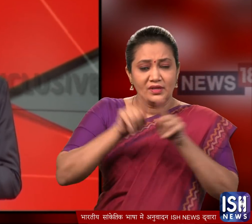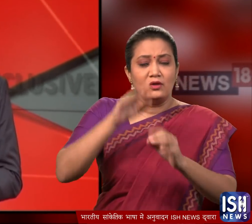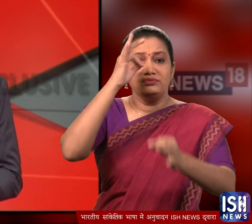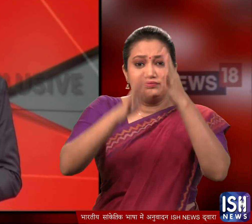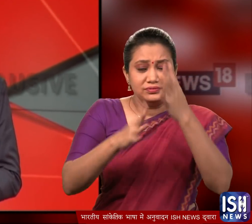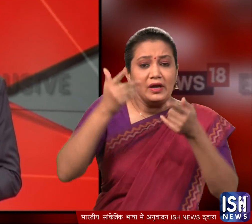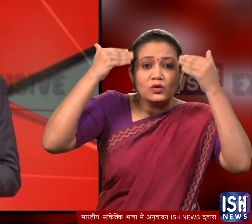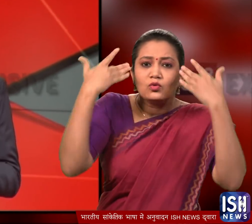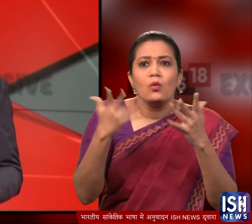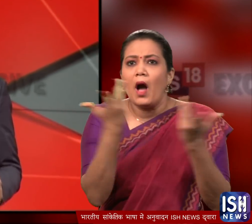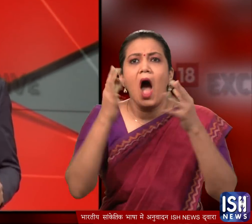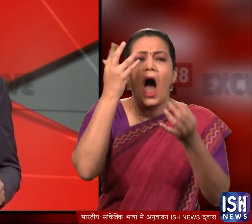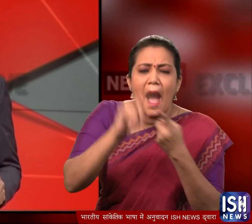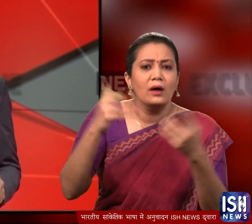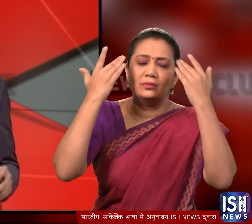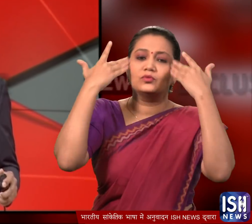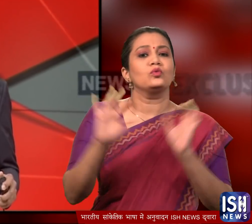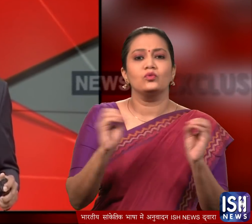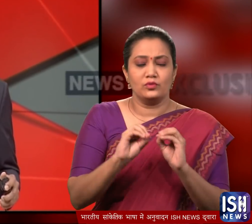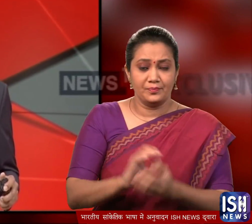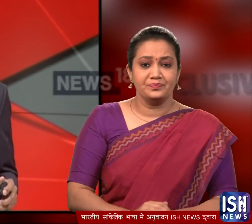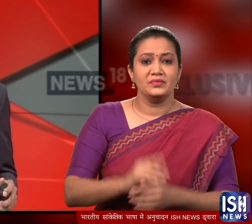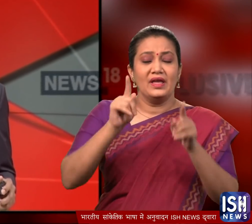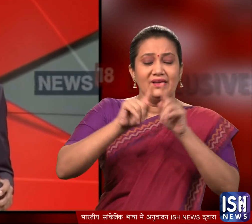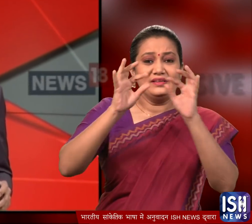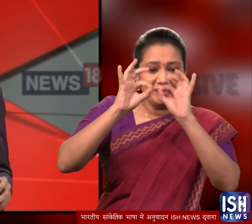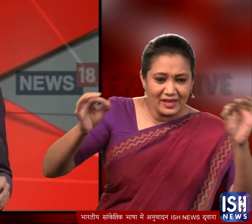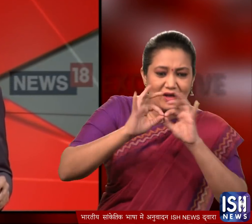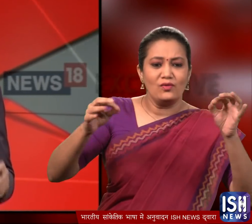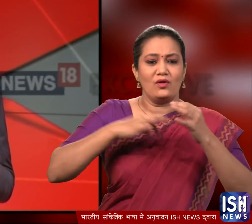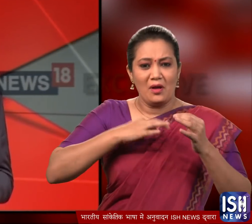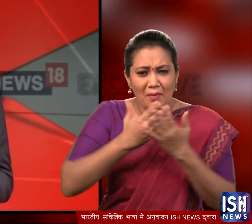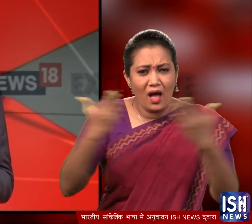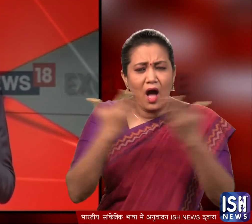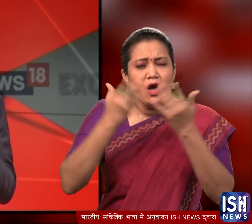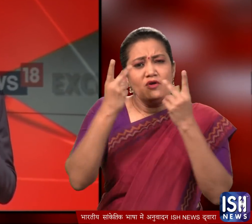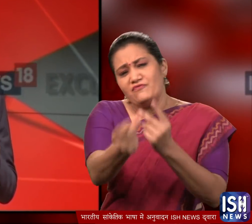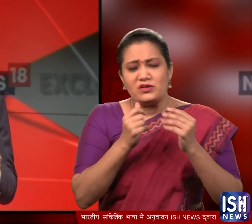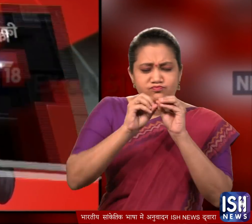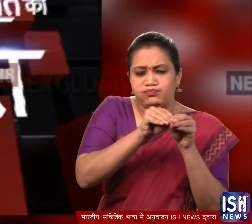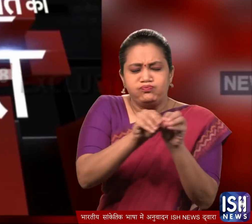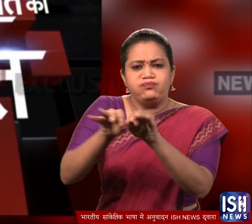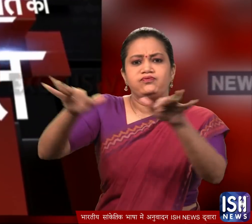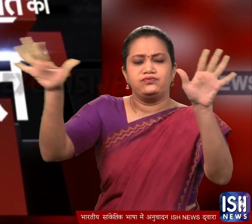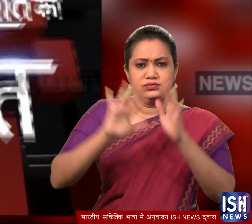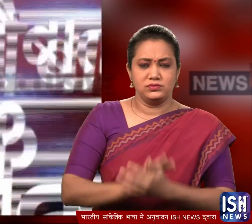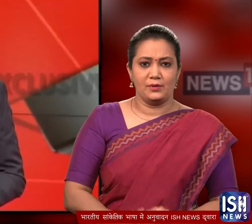इस बार आग लगने की वजह अभी साफ नहीं हुई। बताया गया कि गोदाम में धागों और कपड़ों का ढेर था, इसलिए आग बहुत तेजी से